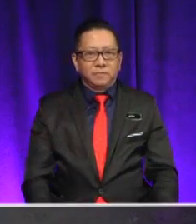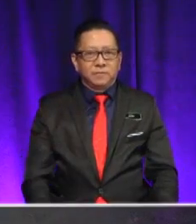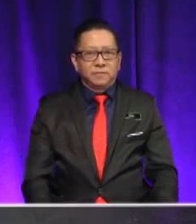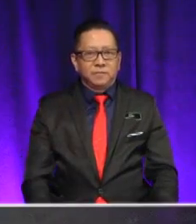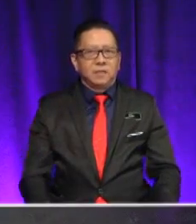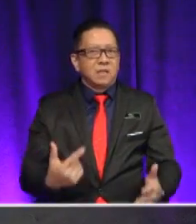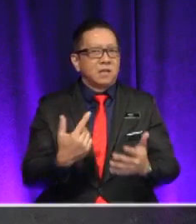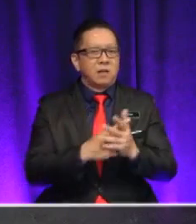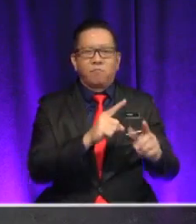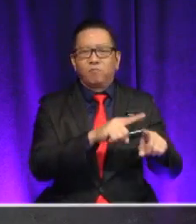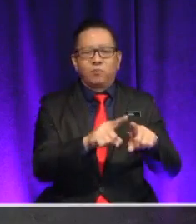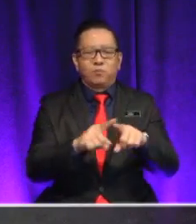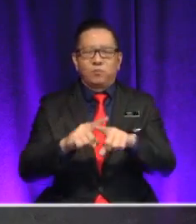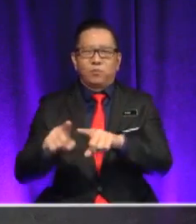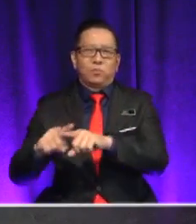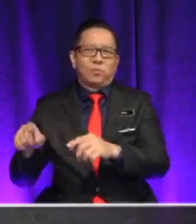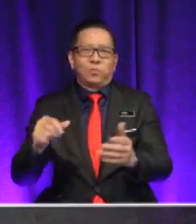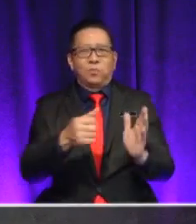berbagai jenis